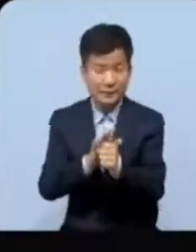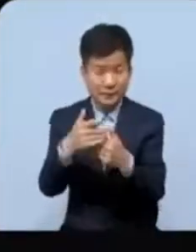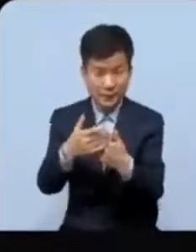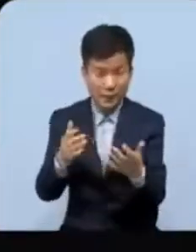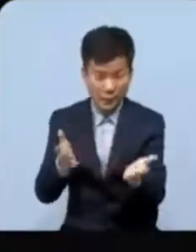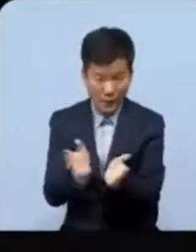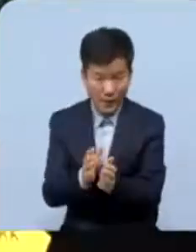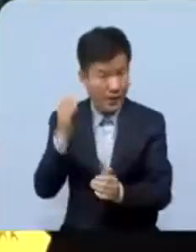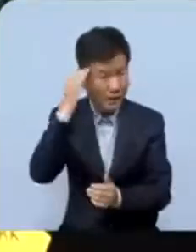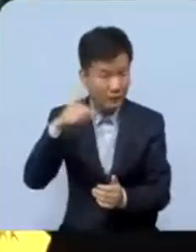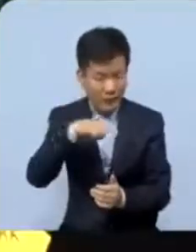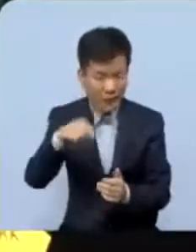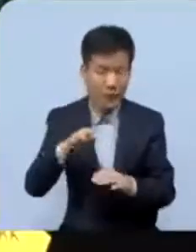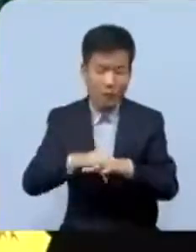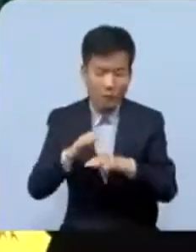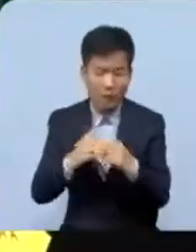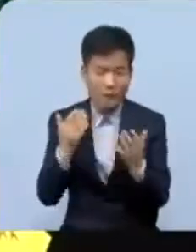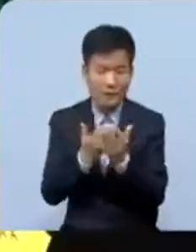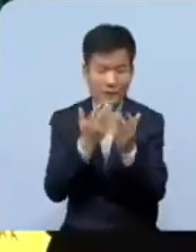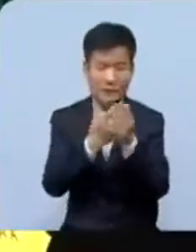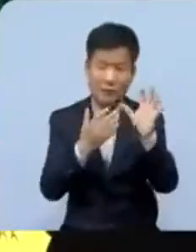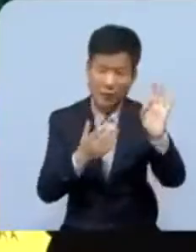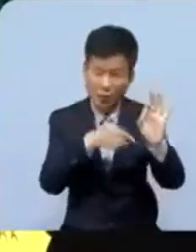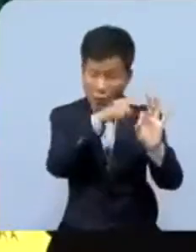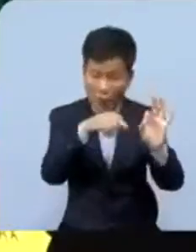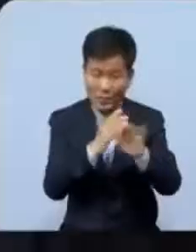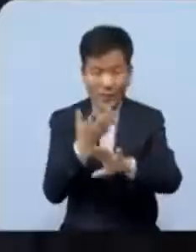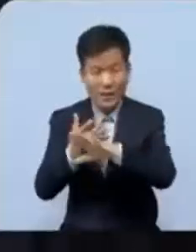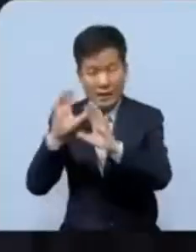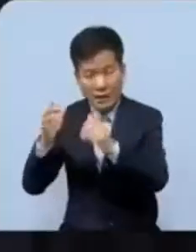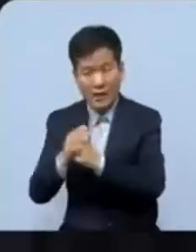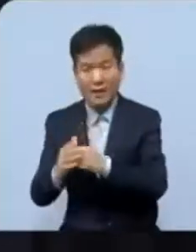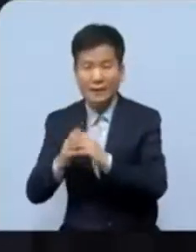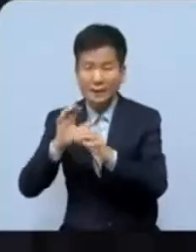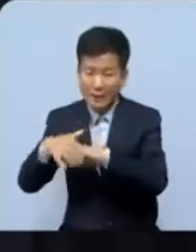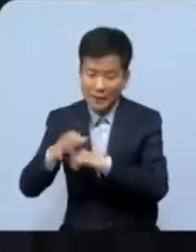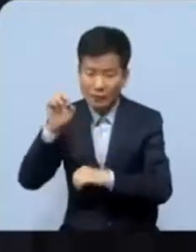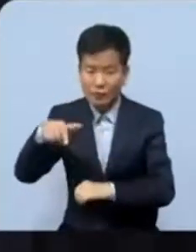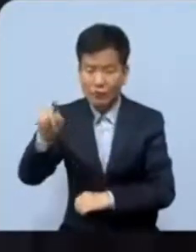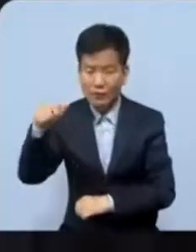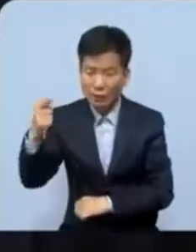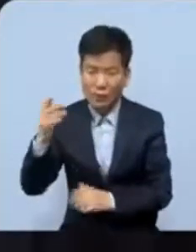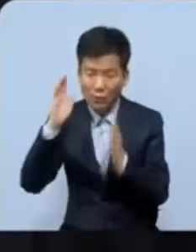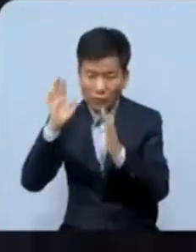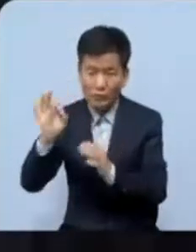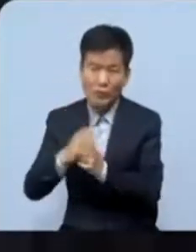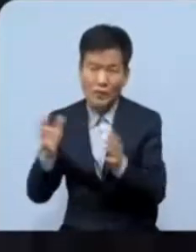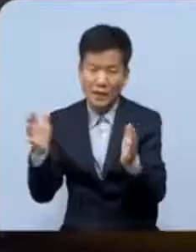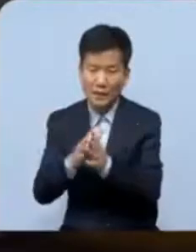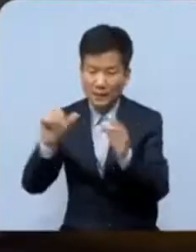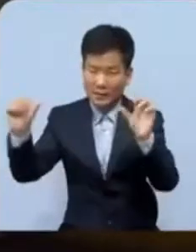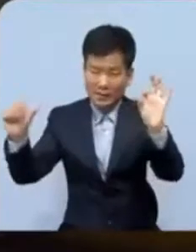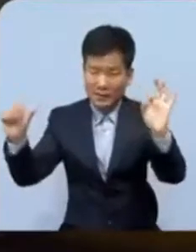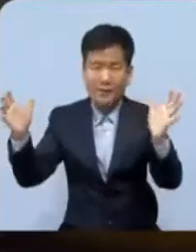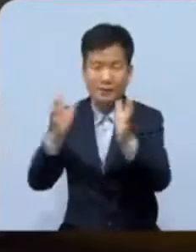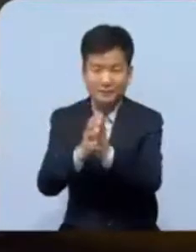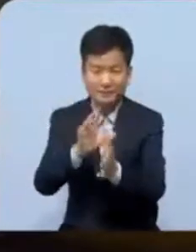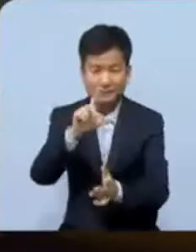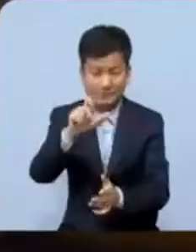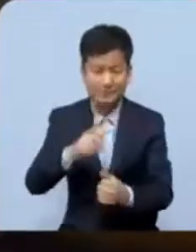국제협력관은 국내에서는 농촌진흥청 등 10곳, 해외에서는 세계 유기농업학회 등 5곳의 참여가